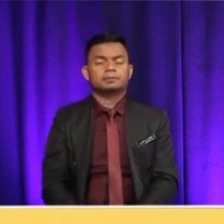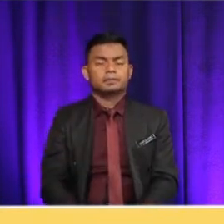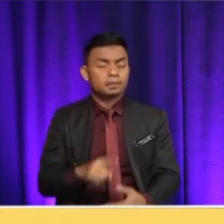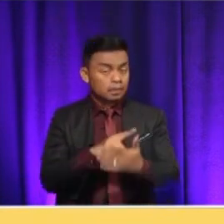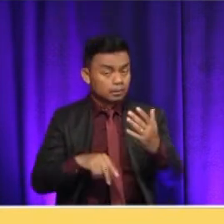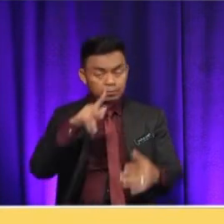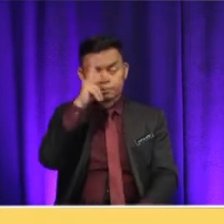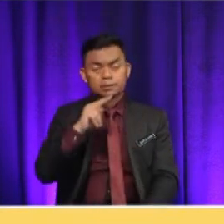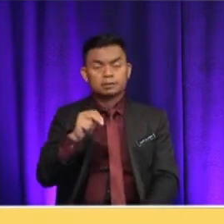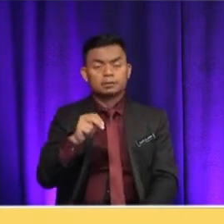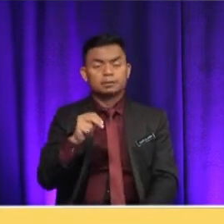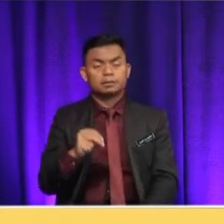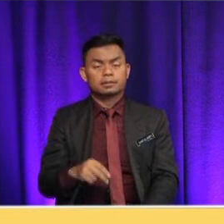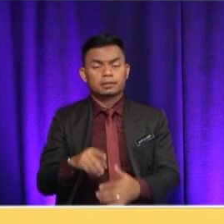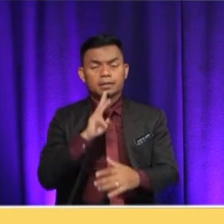kat sini?